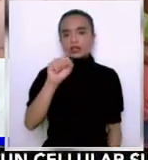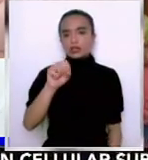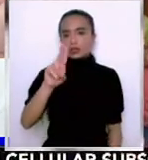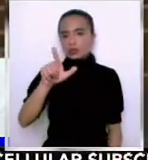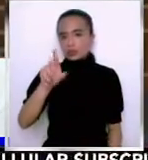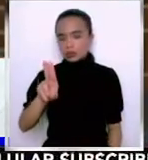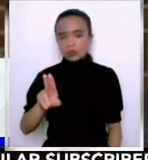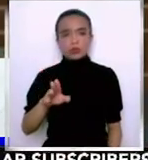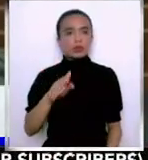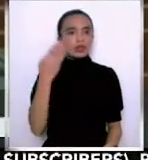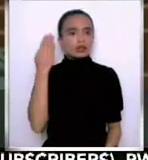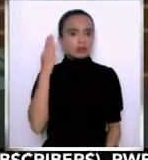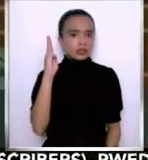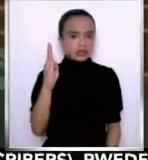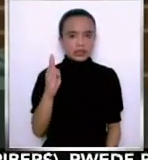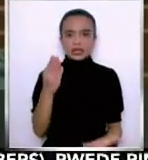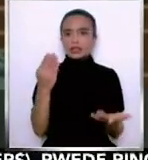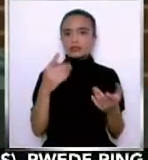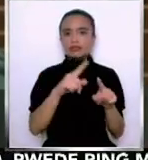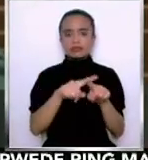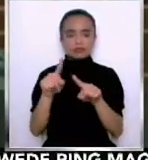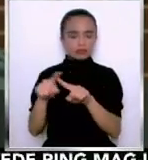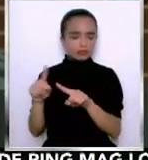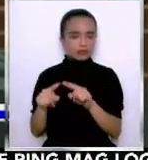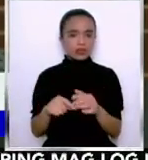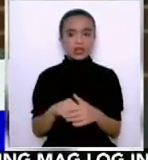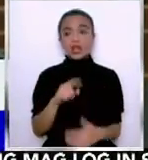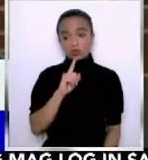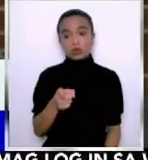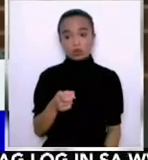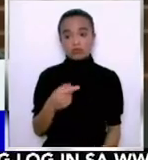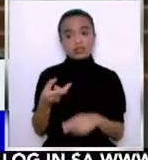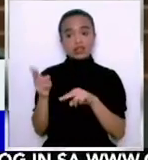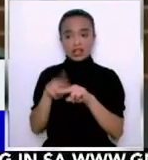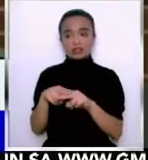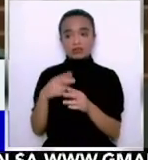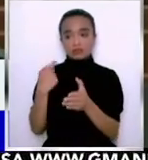Norte. Medyo tumaas talaga yung presyo ng manok, no?